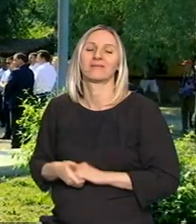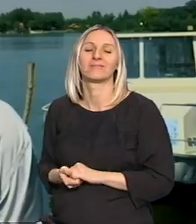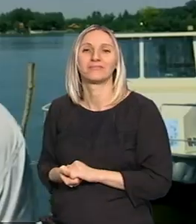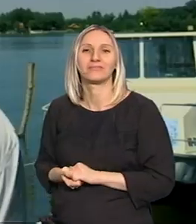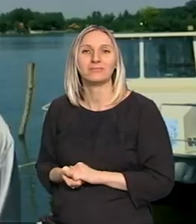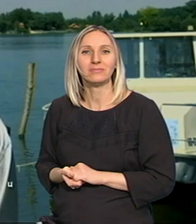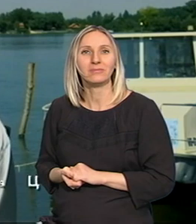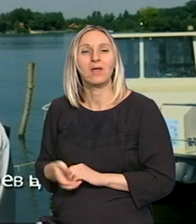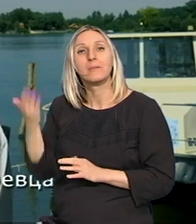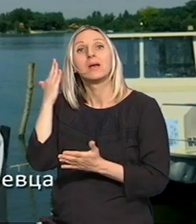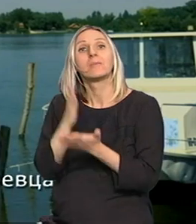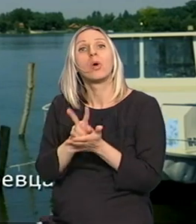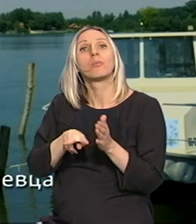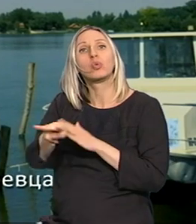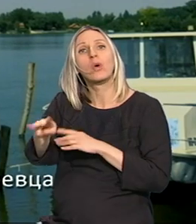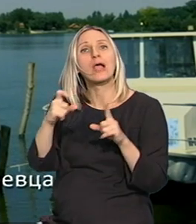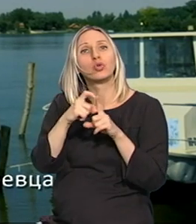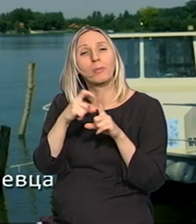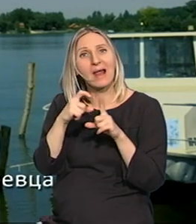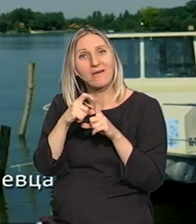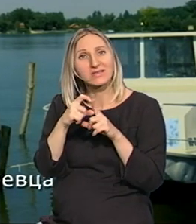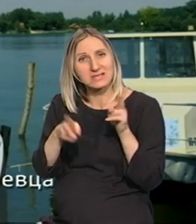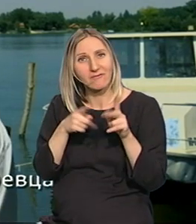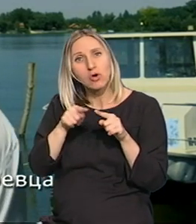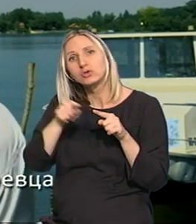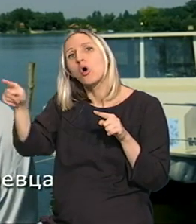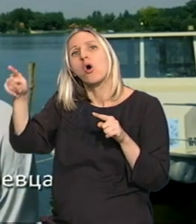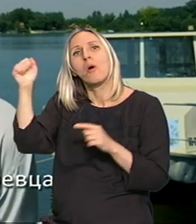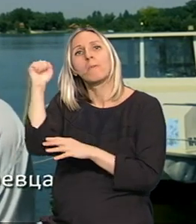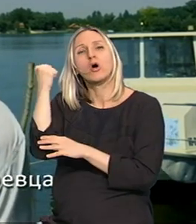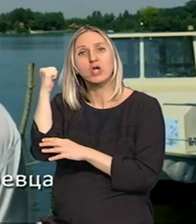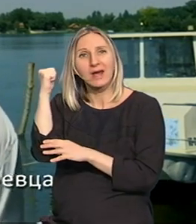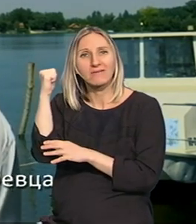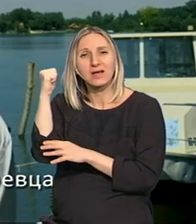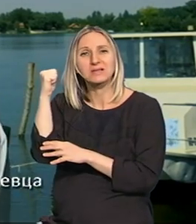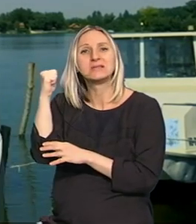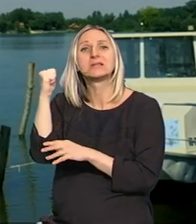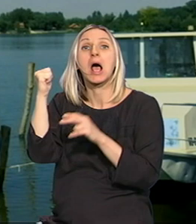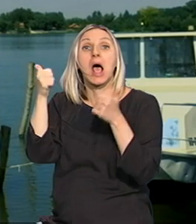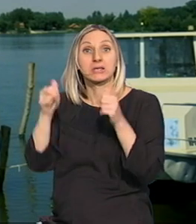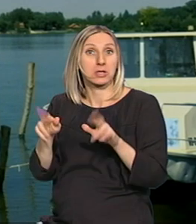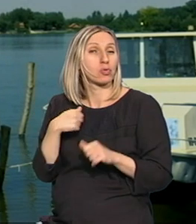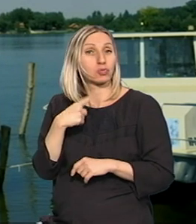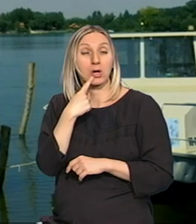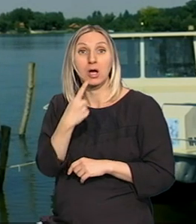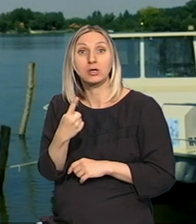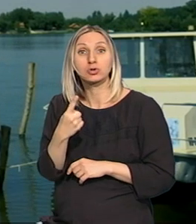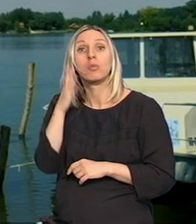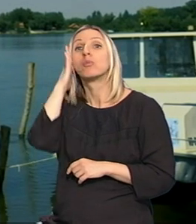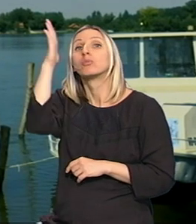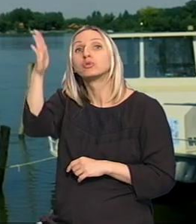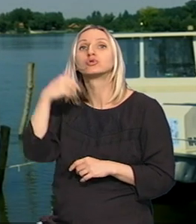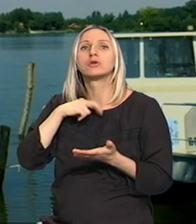Postojala je i pruga od Dubravice koja je išla sve do Požarevca, koju, evo, mogu slobodno da kažem, u budućnosti planiramo